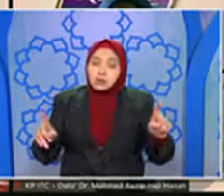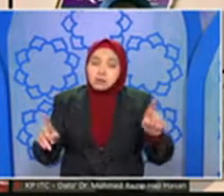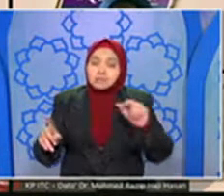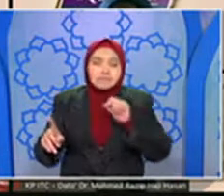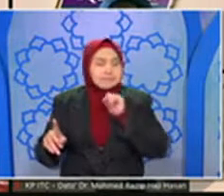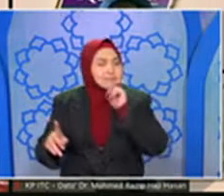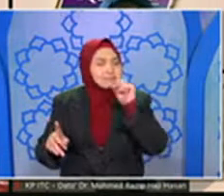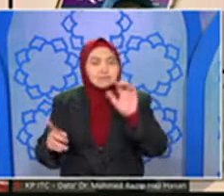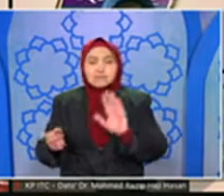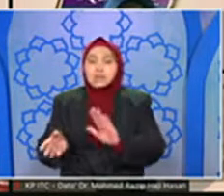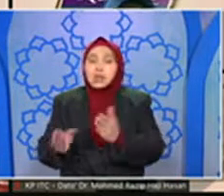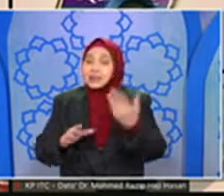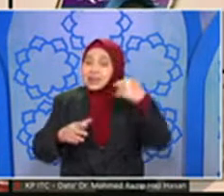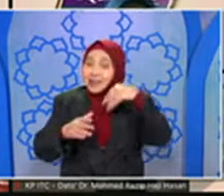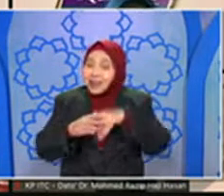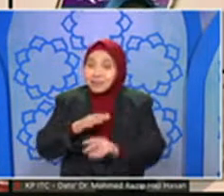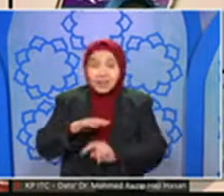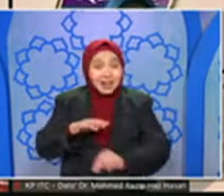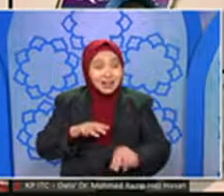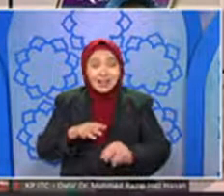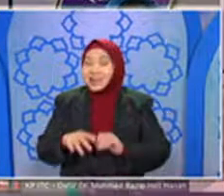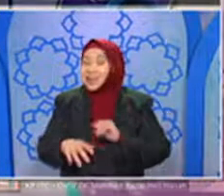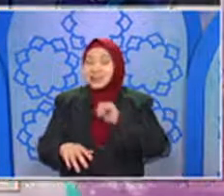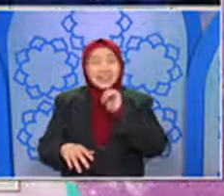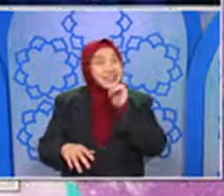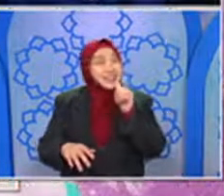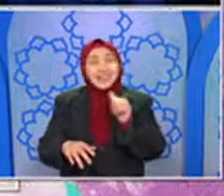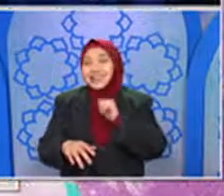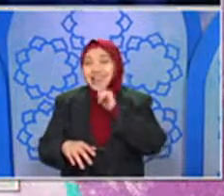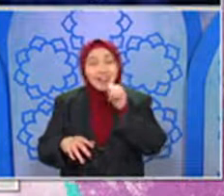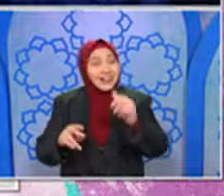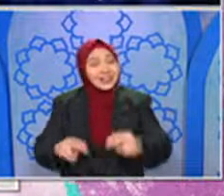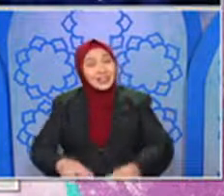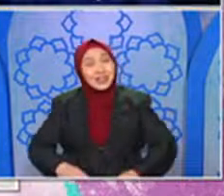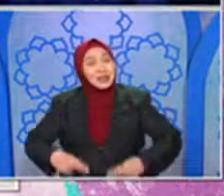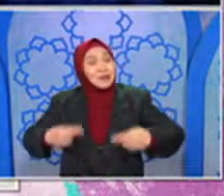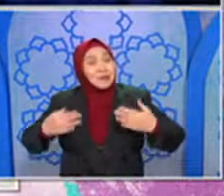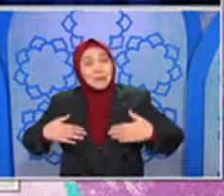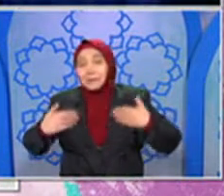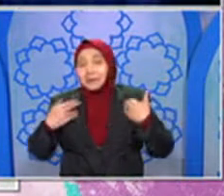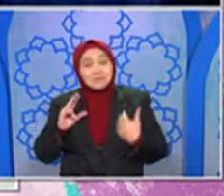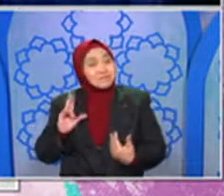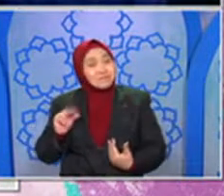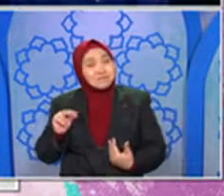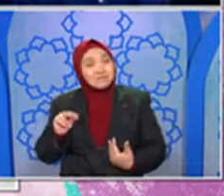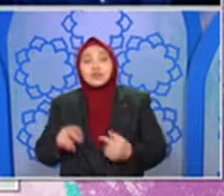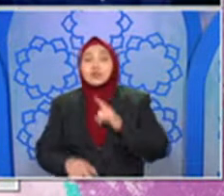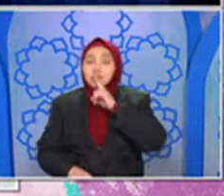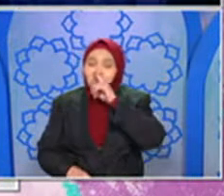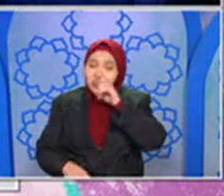ثم لا يموت فيها ولا يحيا